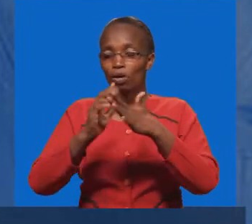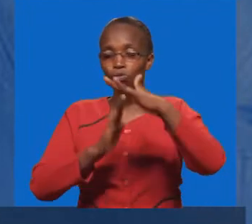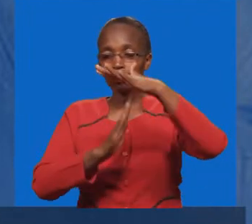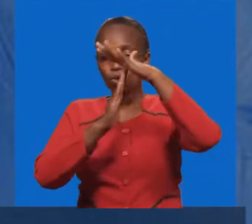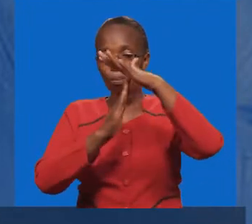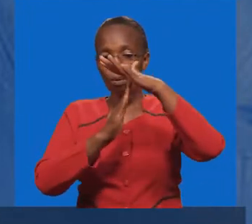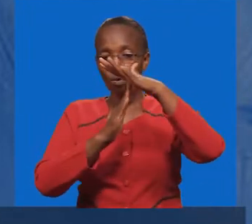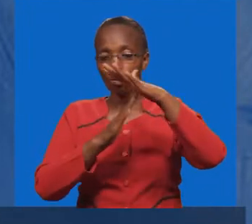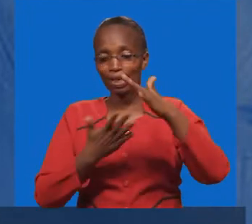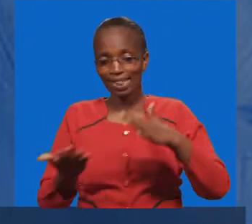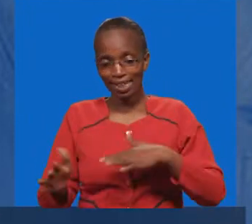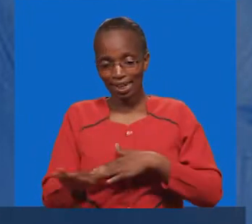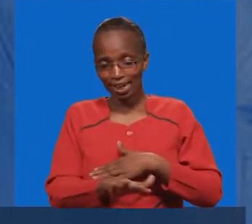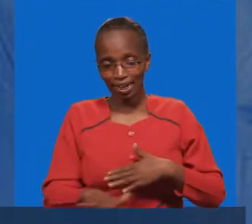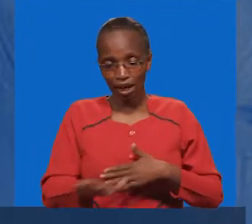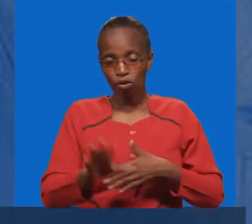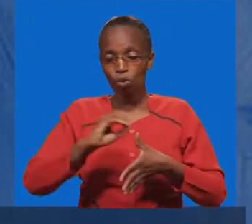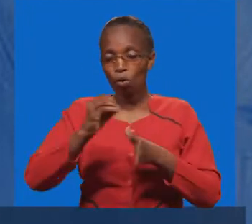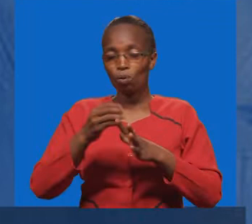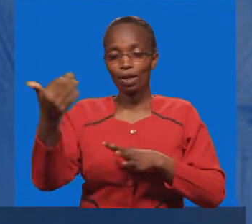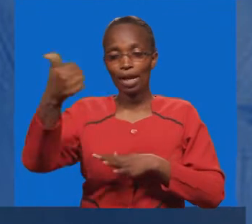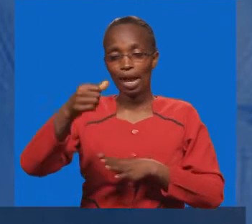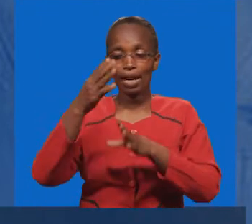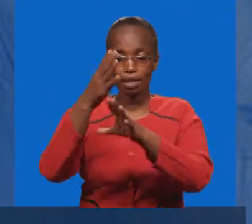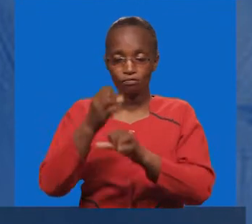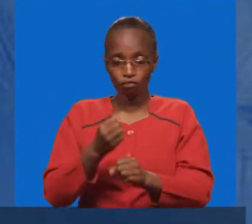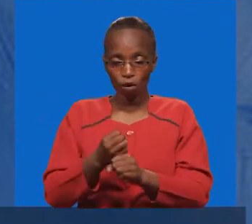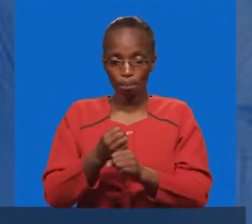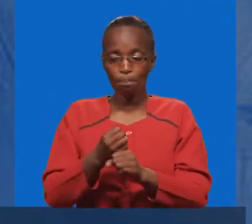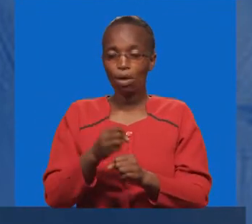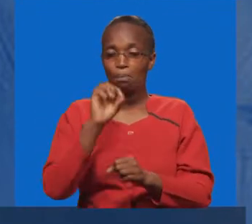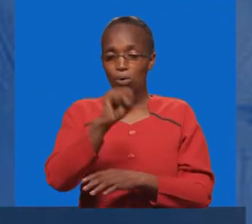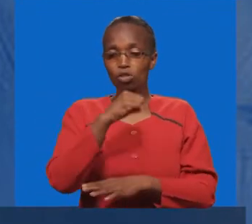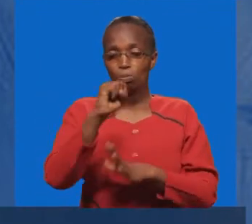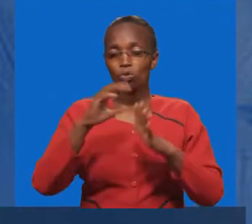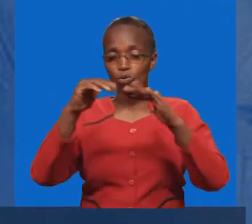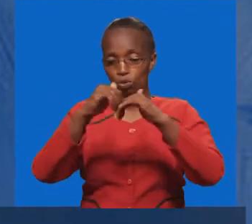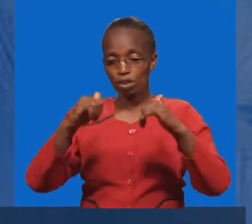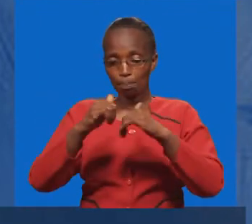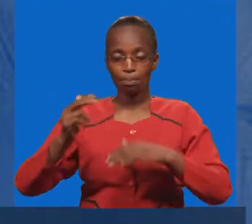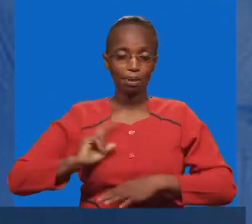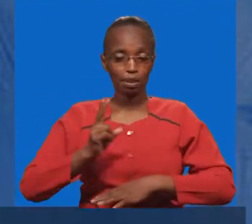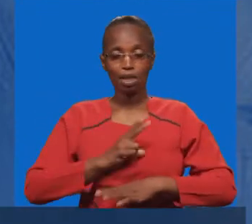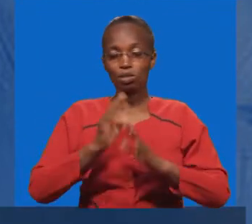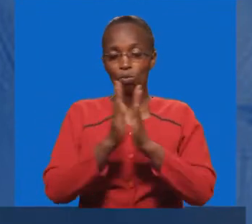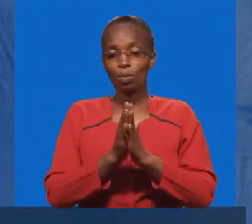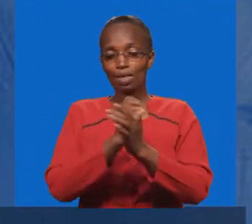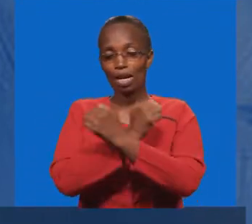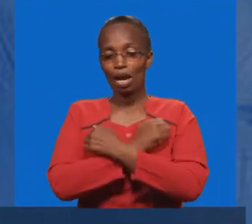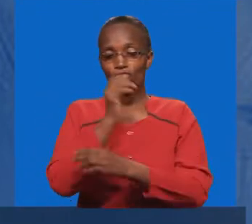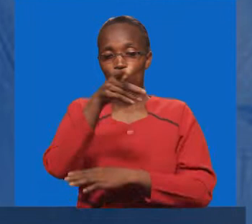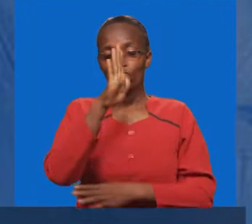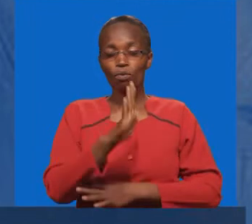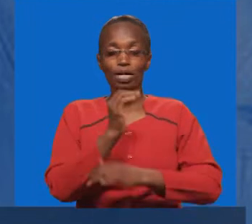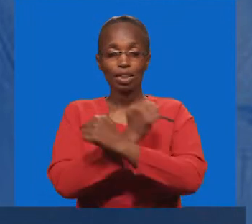uwezo wala yaliyo juu wala yaliyo chini wala kiumbe kingine chochote akitaweza kututenga